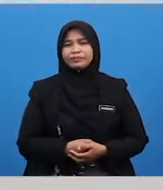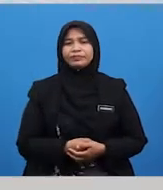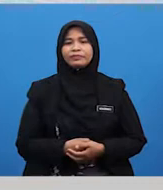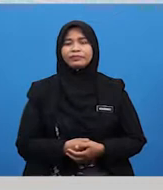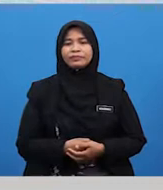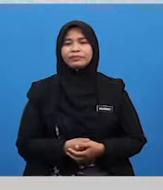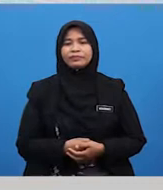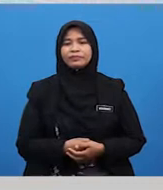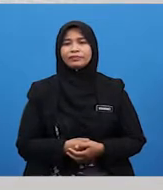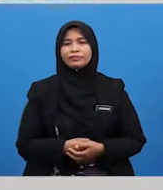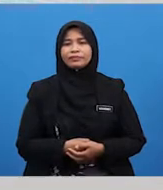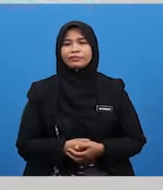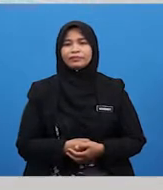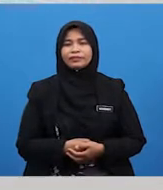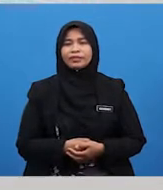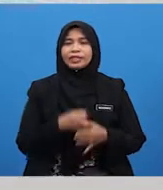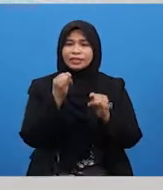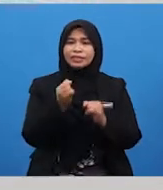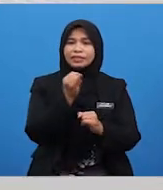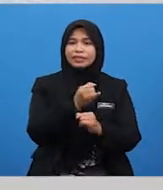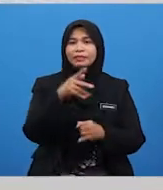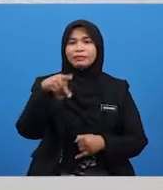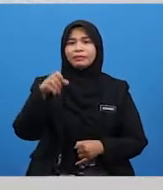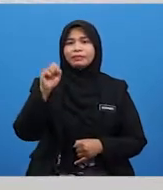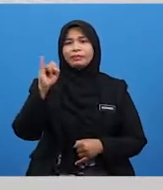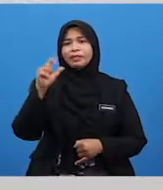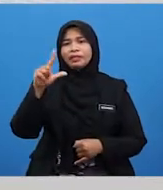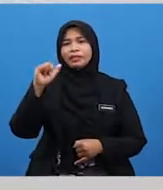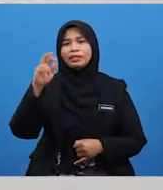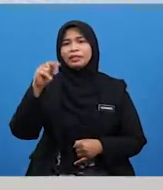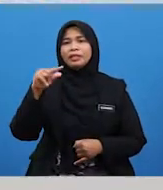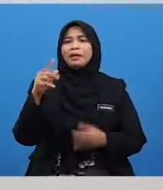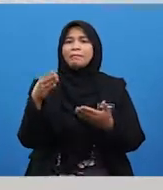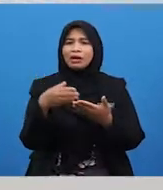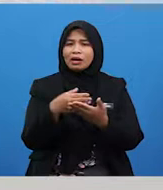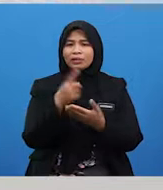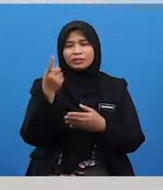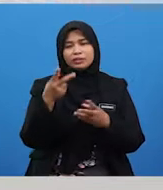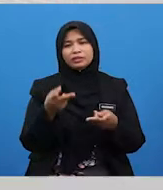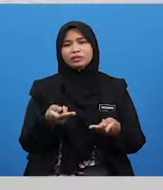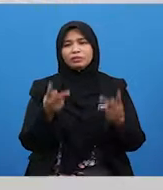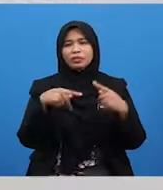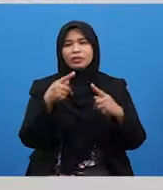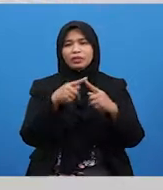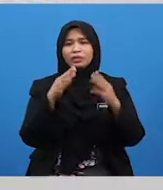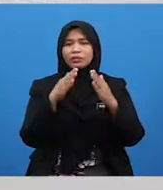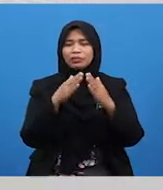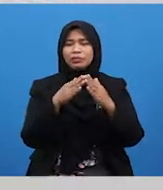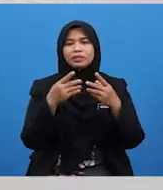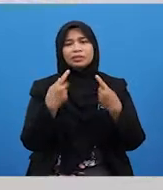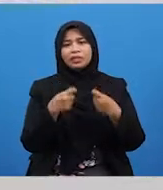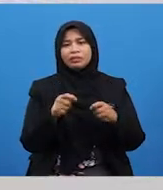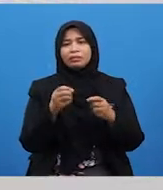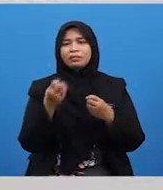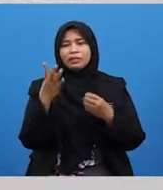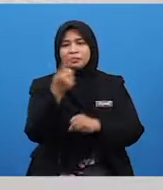Situasinya begini. Jiran Pei Ling baru sahaja pulang ke rumahnya selepas beberapa hari dirawat